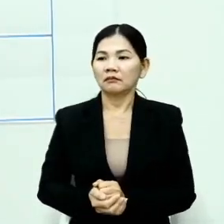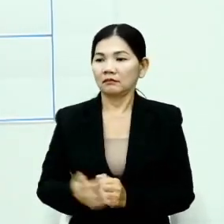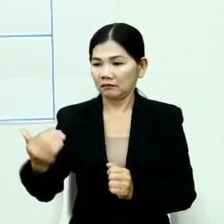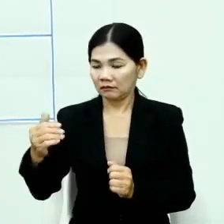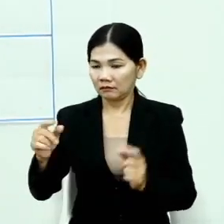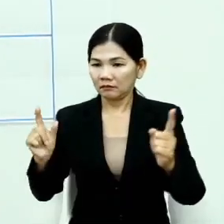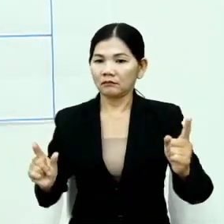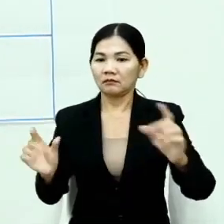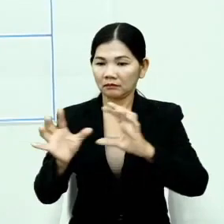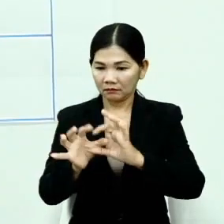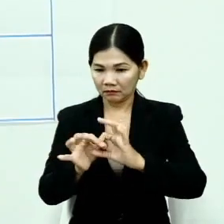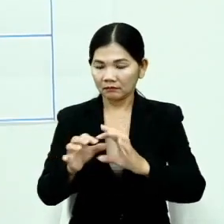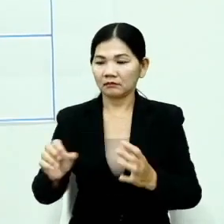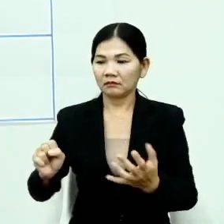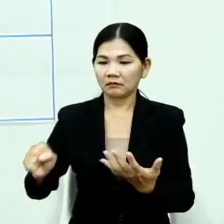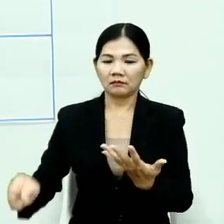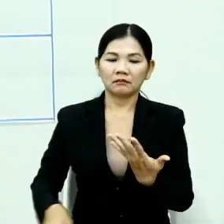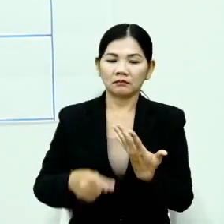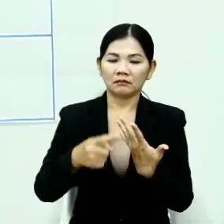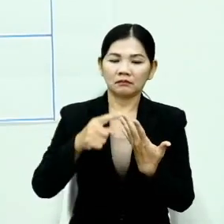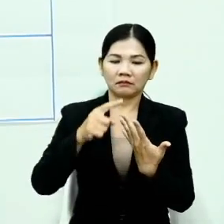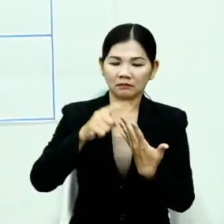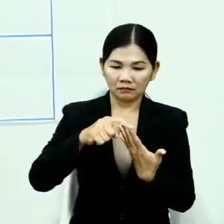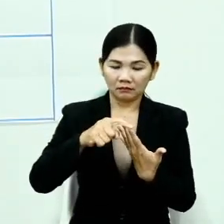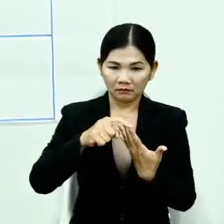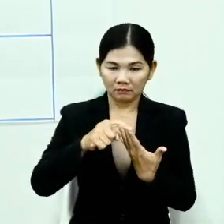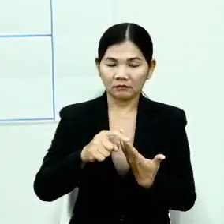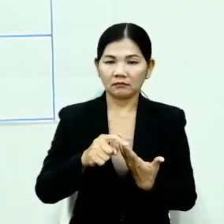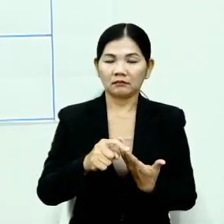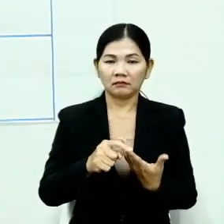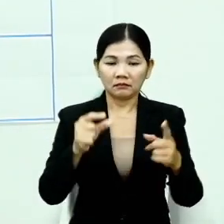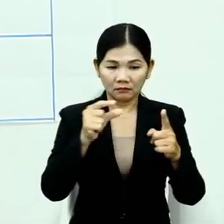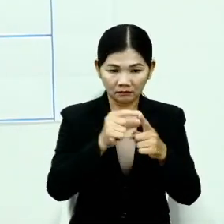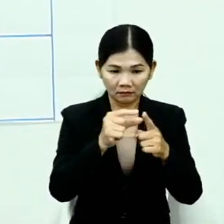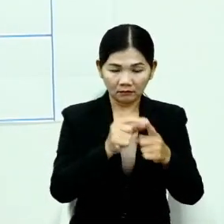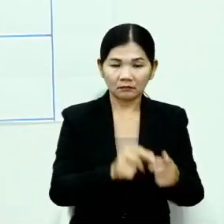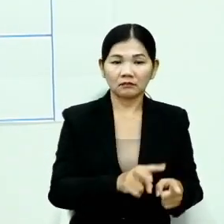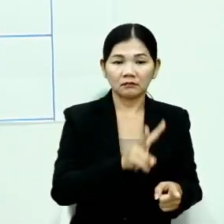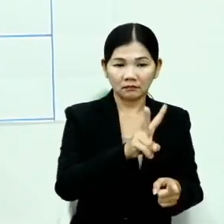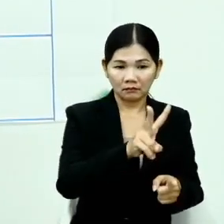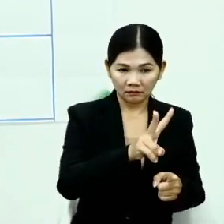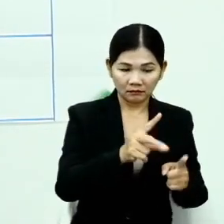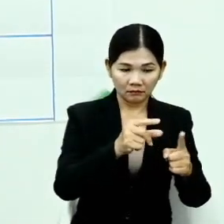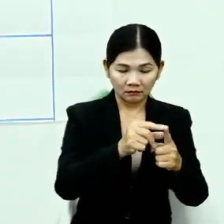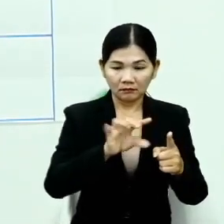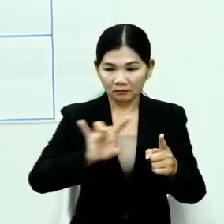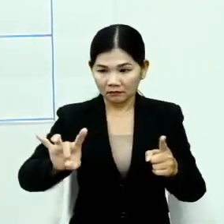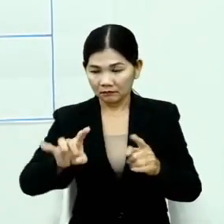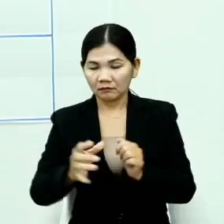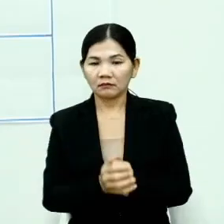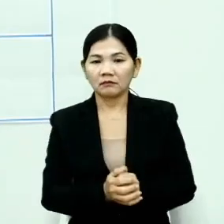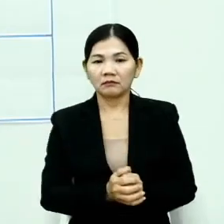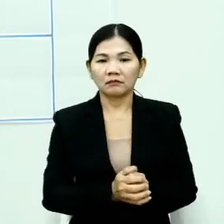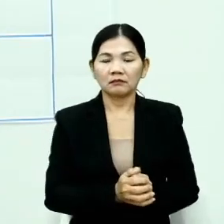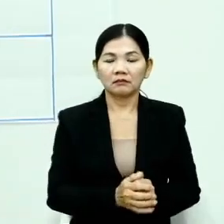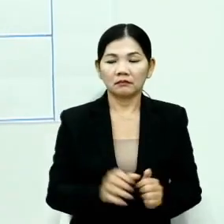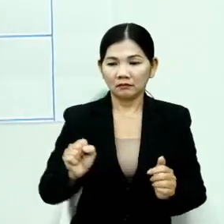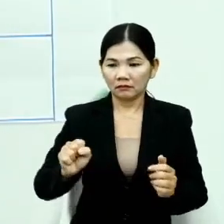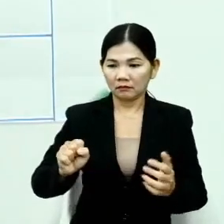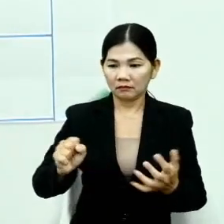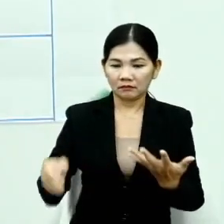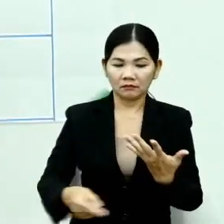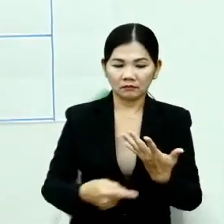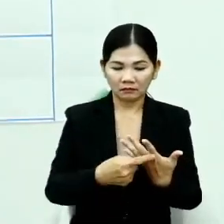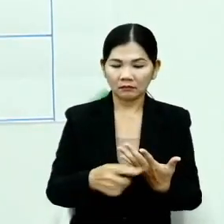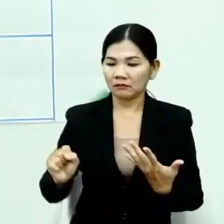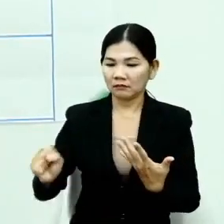កគ្រូគូសភ្ជាប់ទៅនឹងព្យាង្គតាអ្នកគ្រូគូសបានជាពាក្យពីរពីរព្យាង្គគឺព្យាង្គតេះមួយព្យាង្គព្យាង្គតា